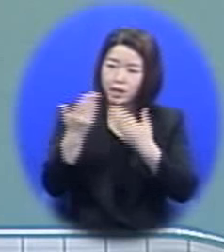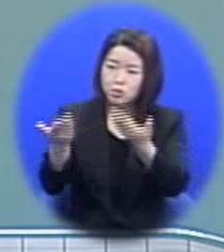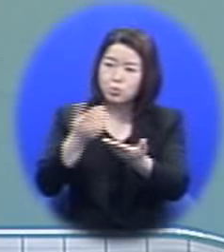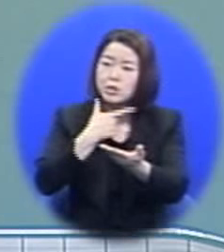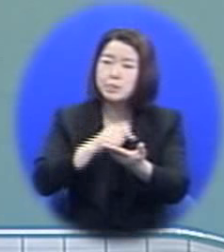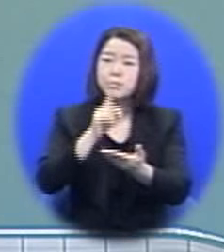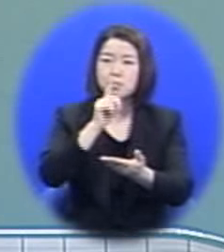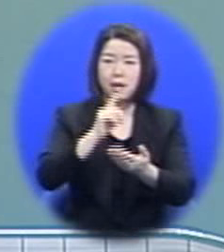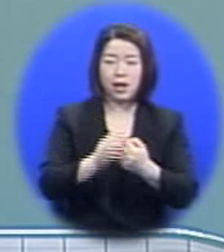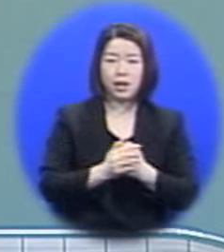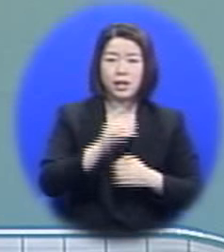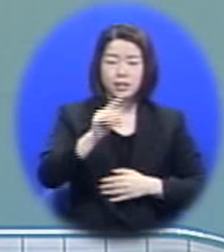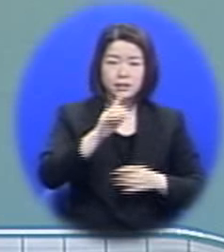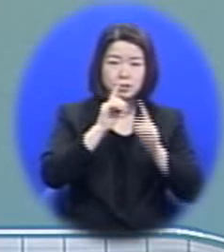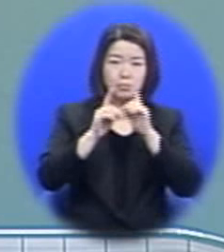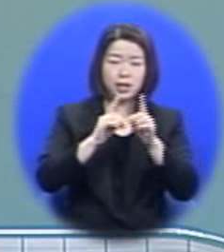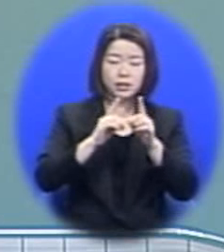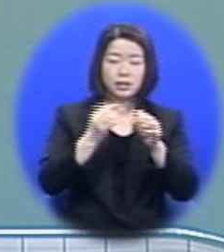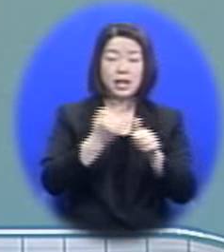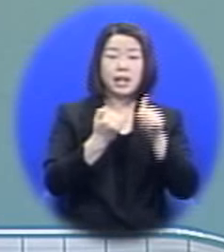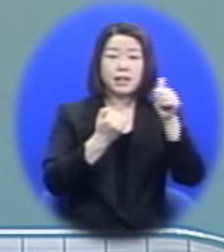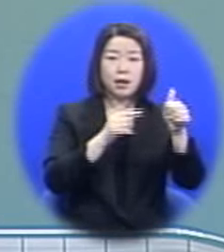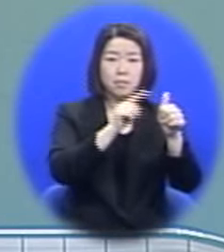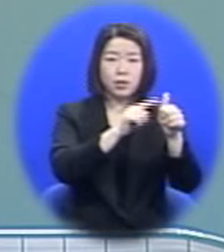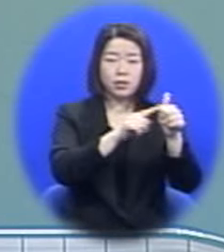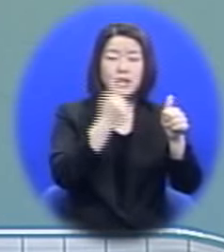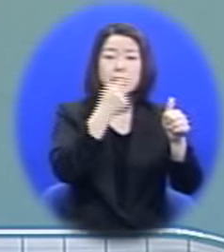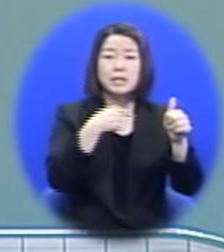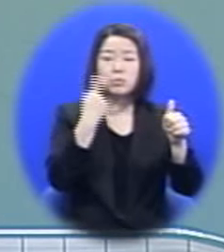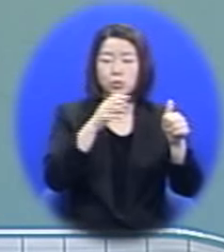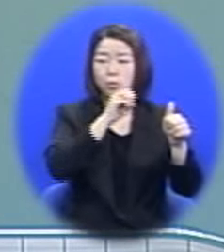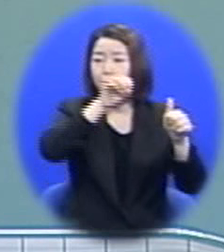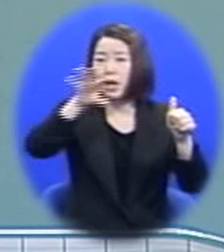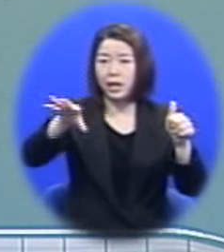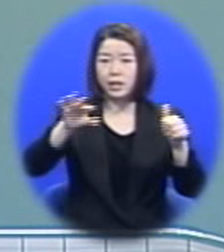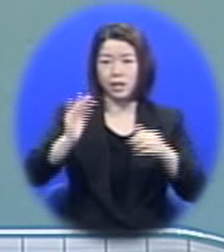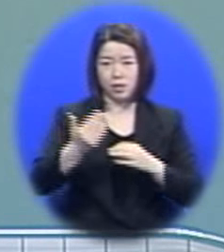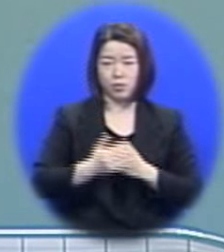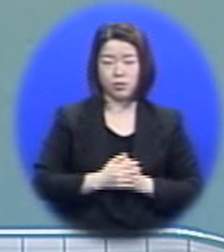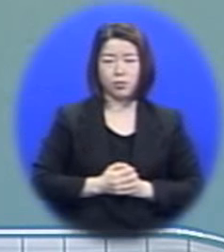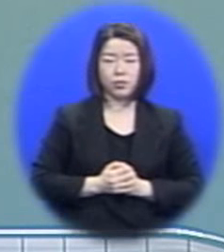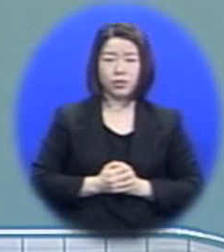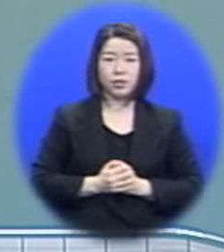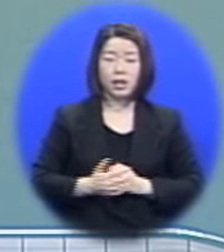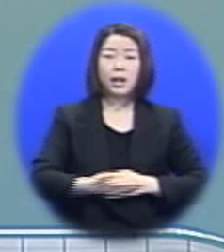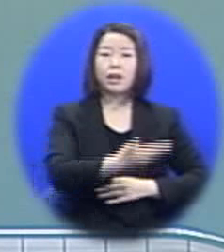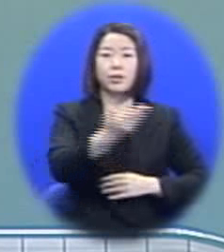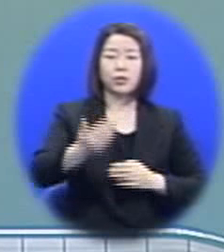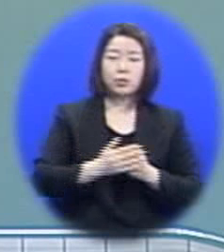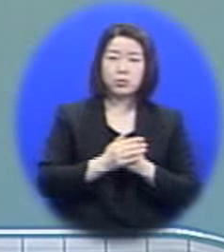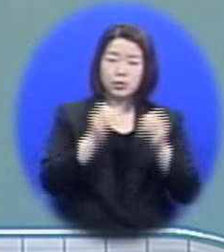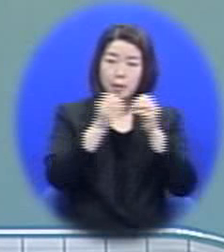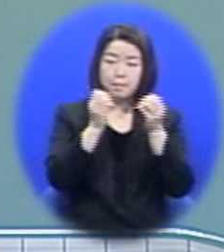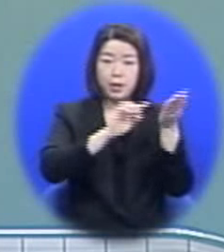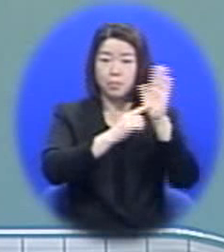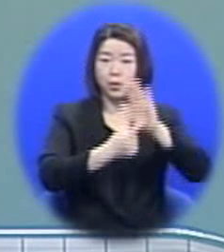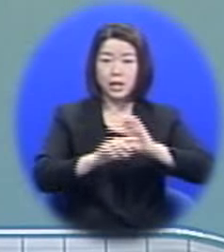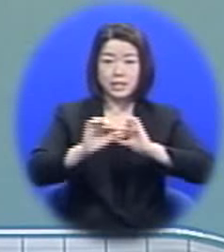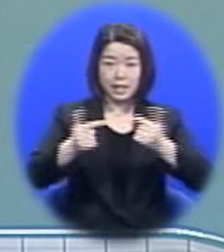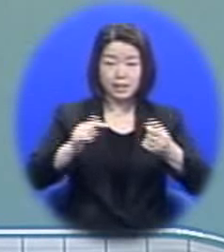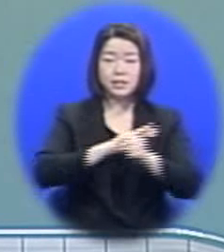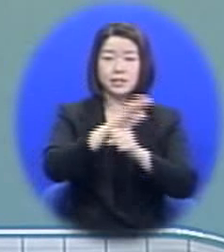싶은 말 그 말을 남편의 입으로 하게 하시는 거예요. 여러분 표현하지 않은